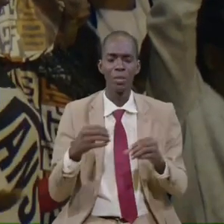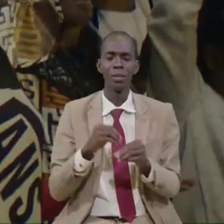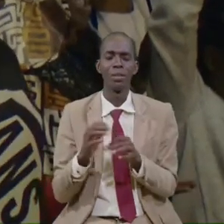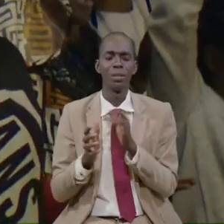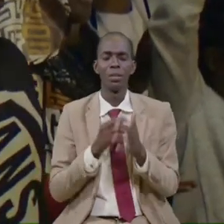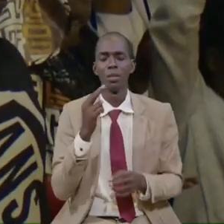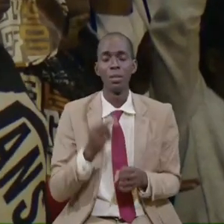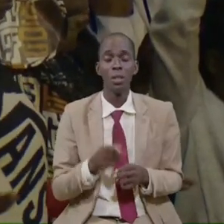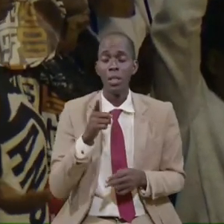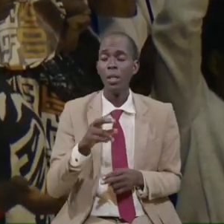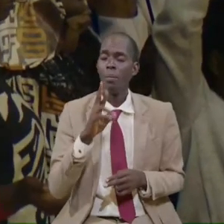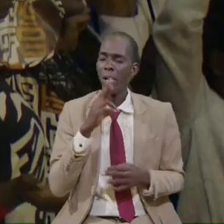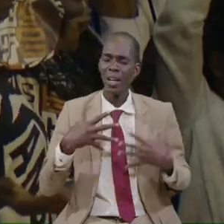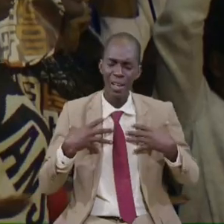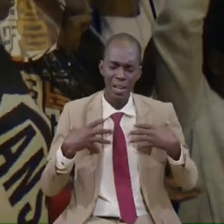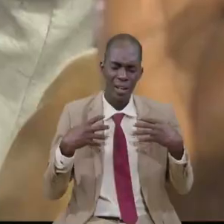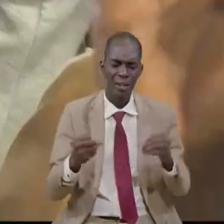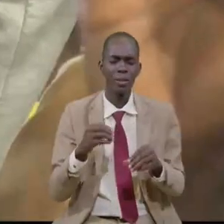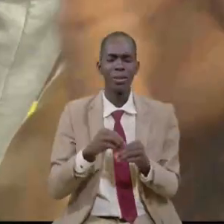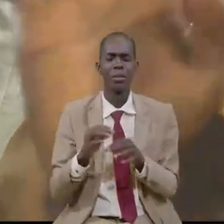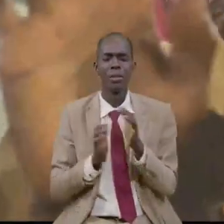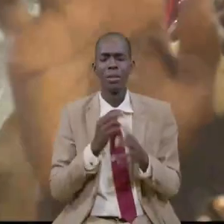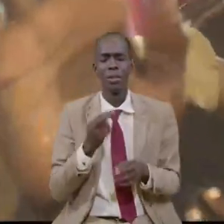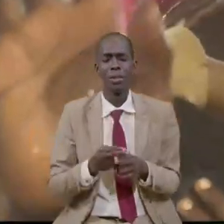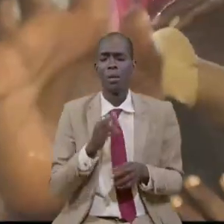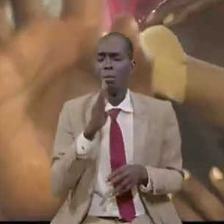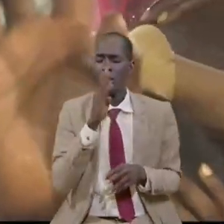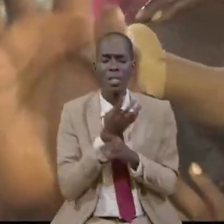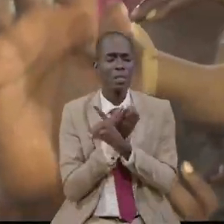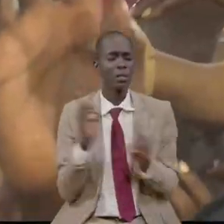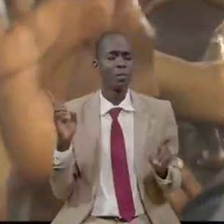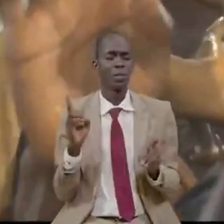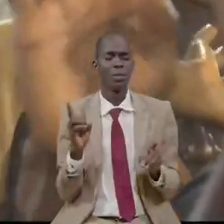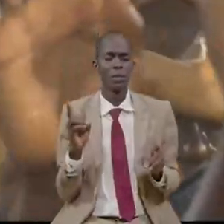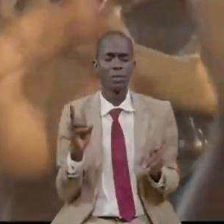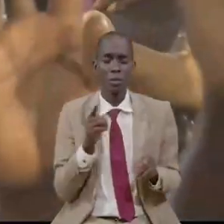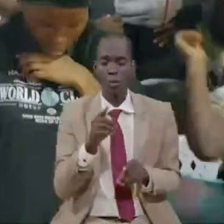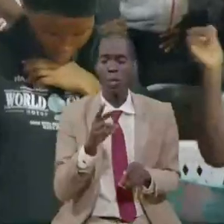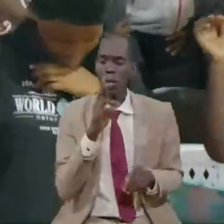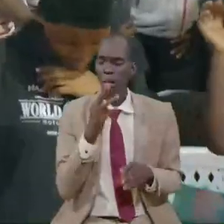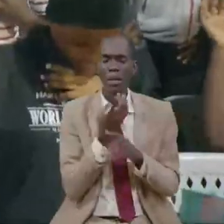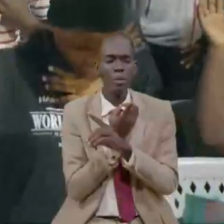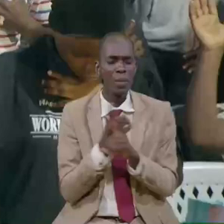êtes guéris soyez- en délivré vous AZ